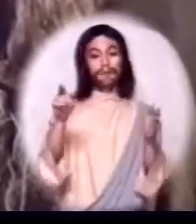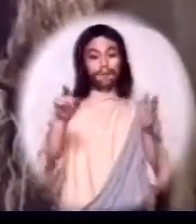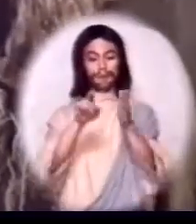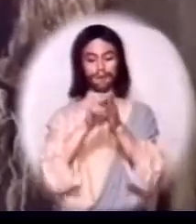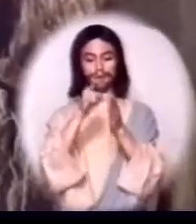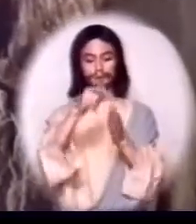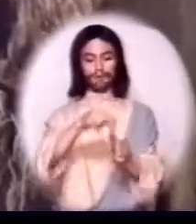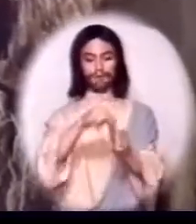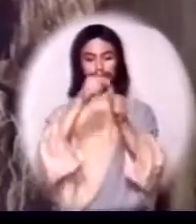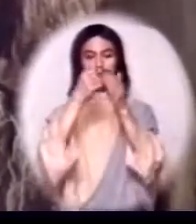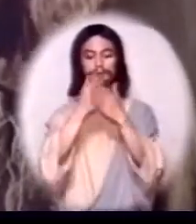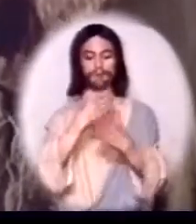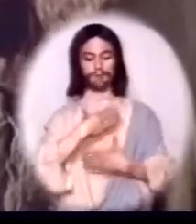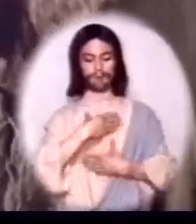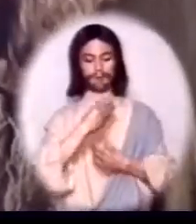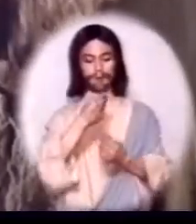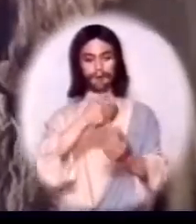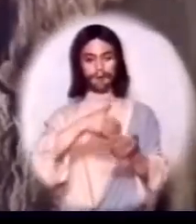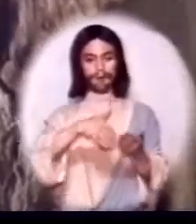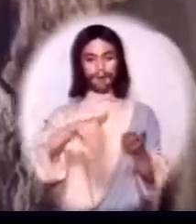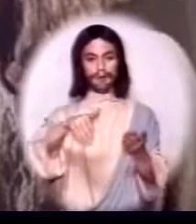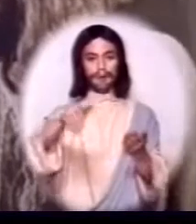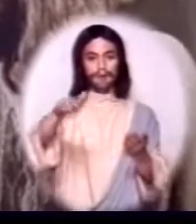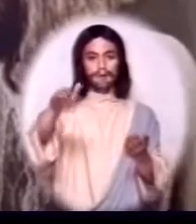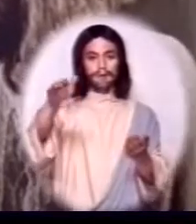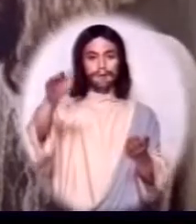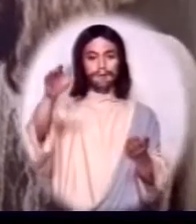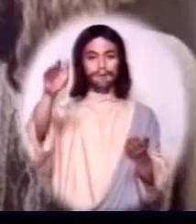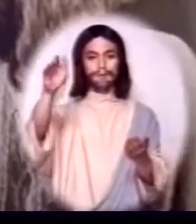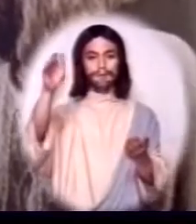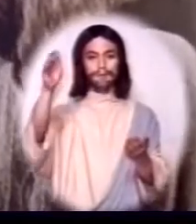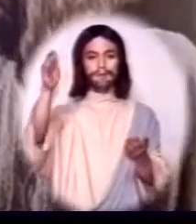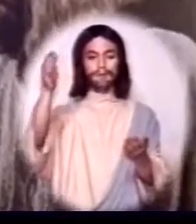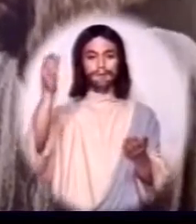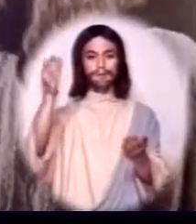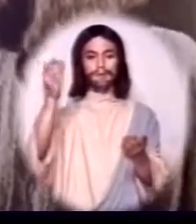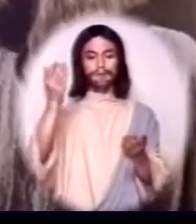너의 믿음이 너를 구원하였으니 평안히 가라.